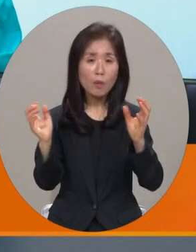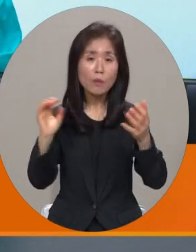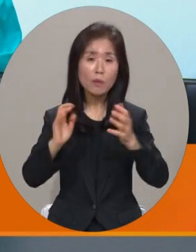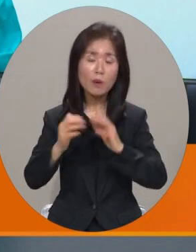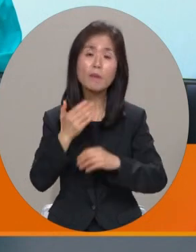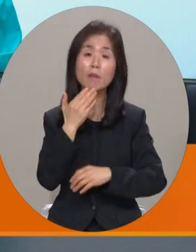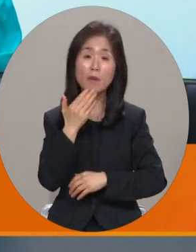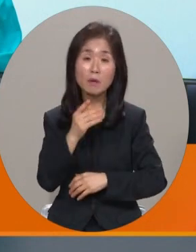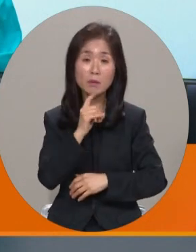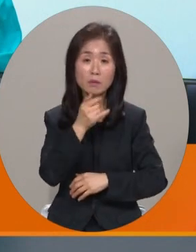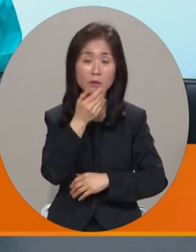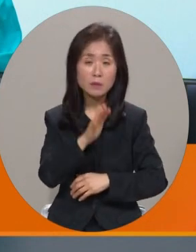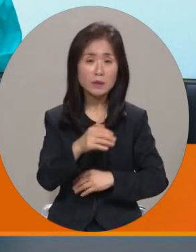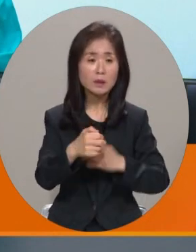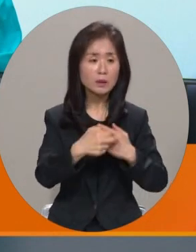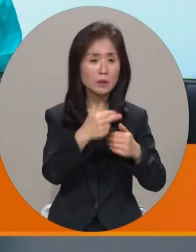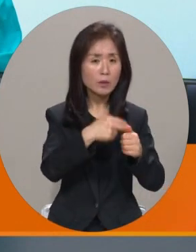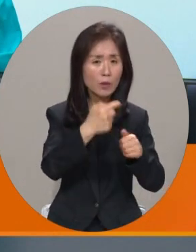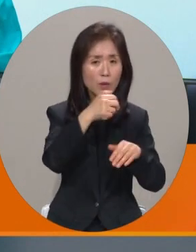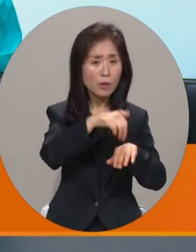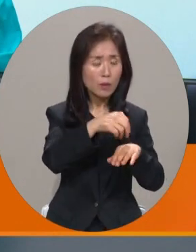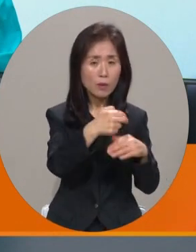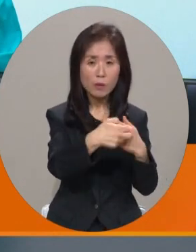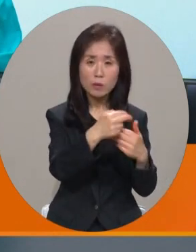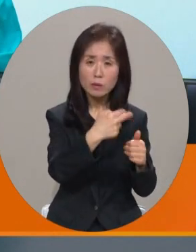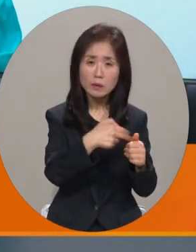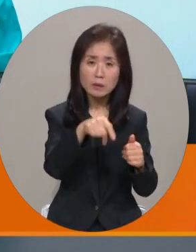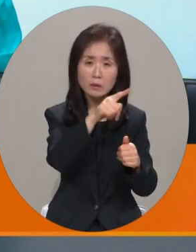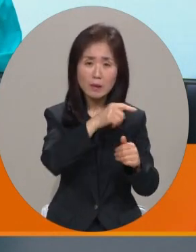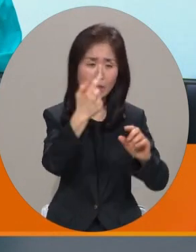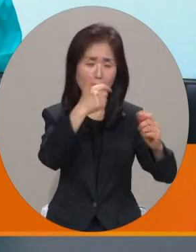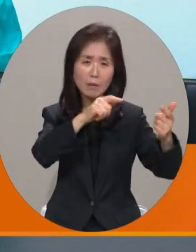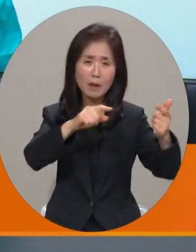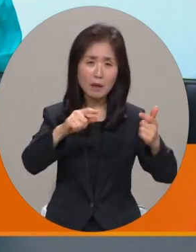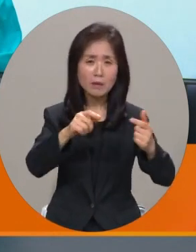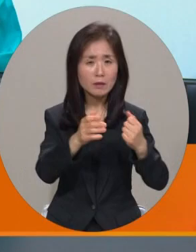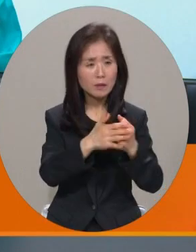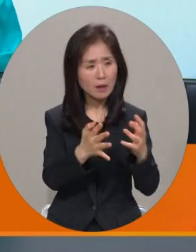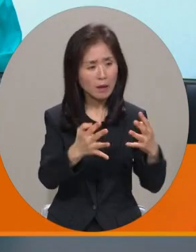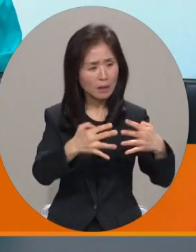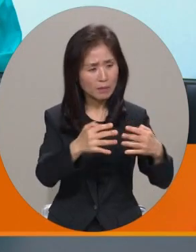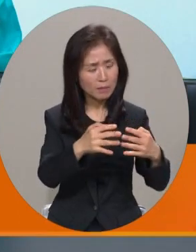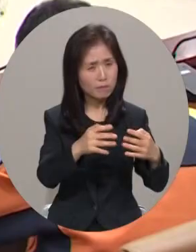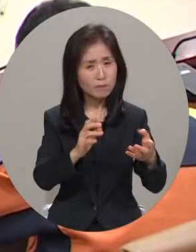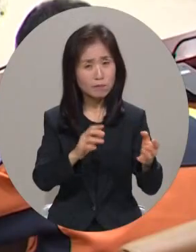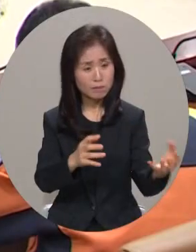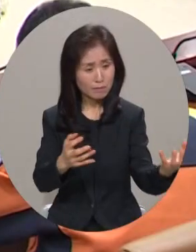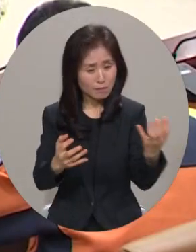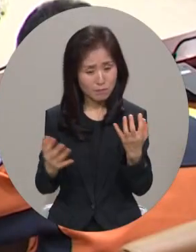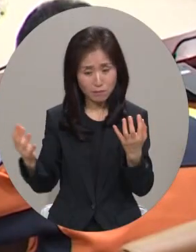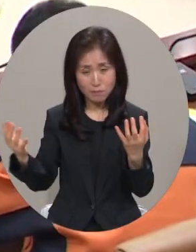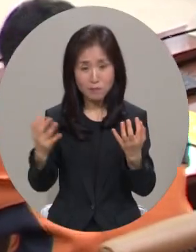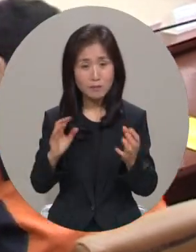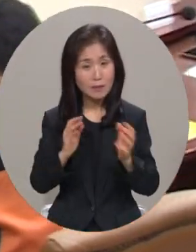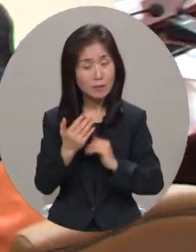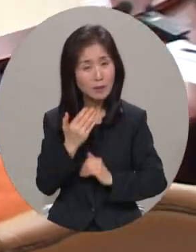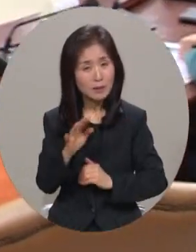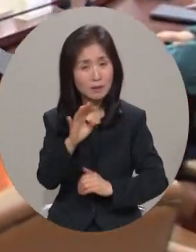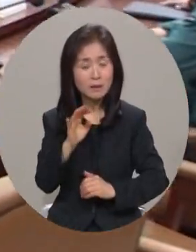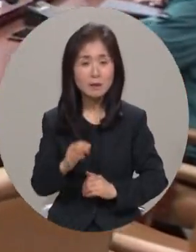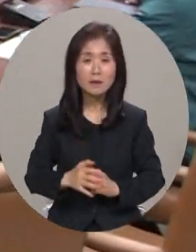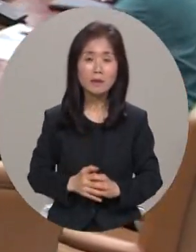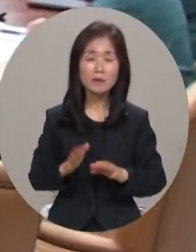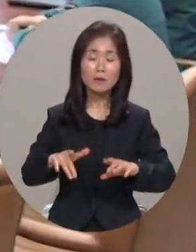엇박자가 이어지고 있어서이 논의는 쉽지 않아 보입니다 금창호 기자입니다 정부가 올해